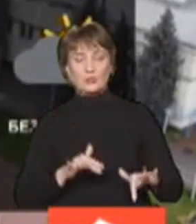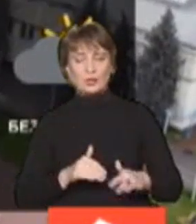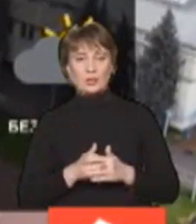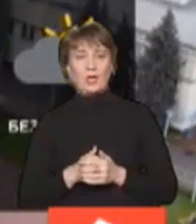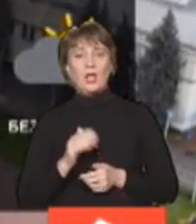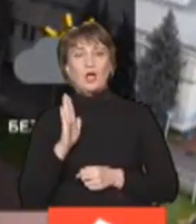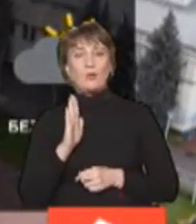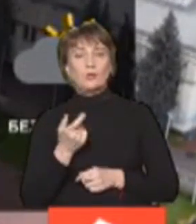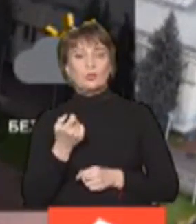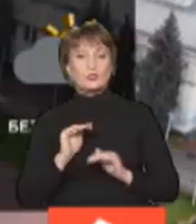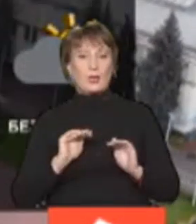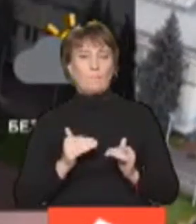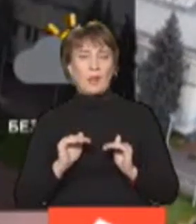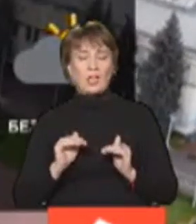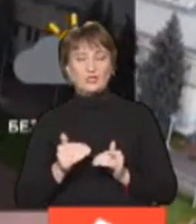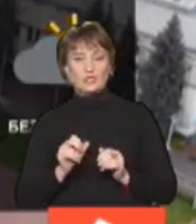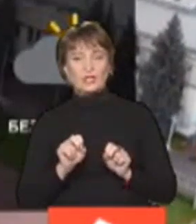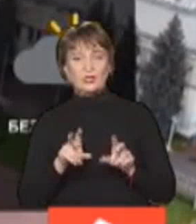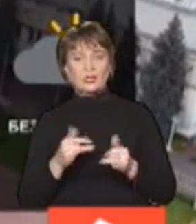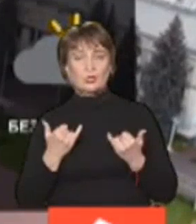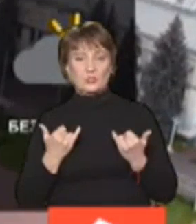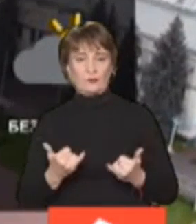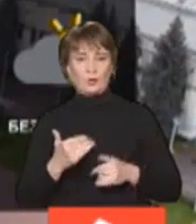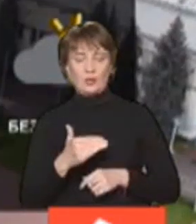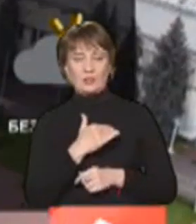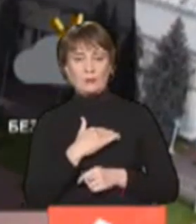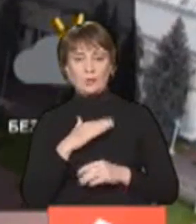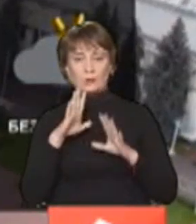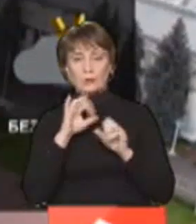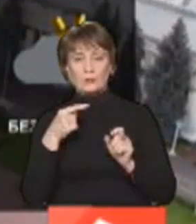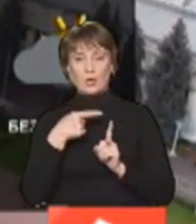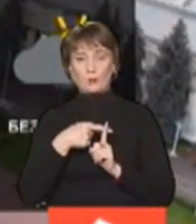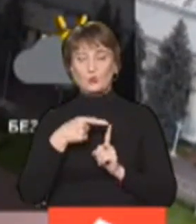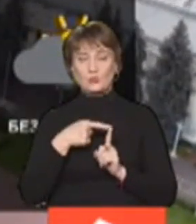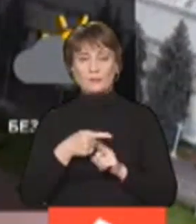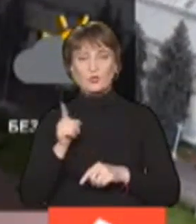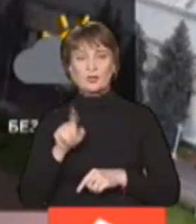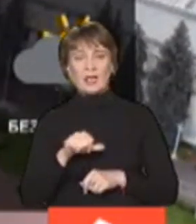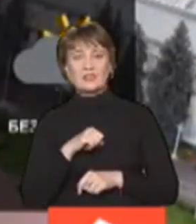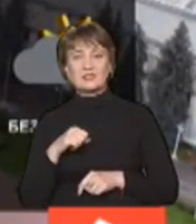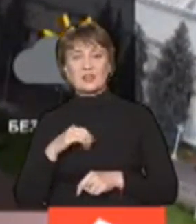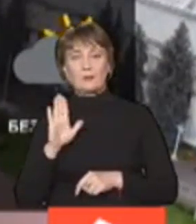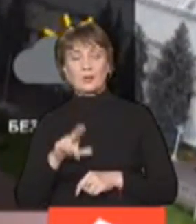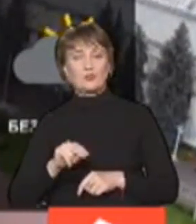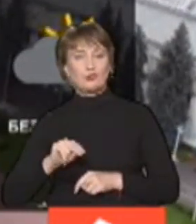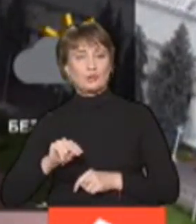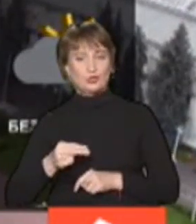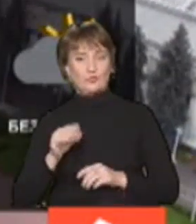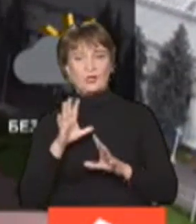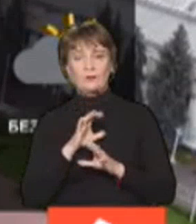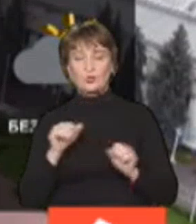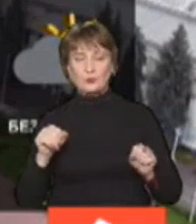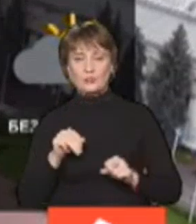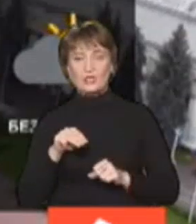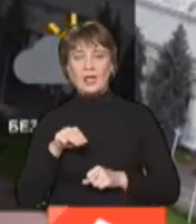він навіть буде трошки менше, ніж сьогодні. Температура нічна ще плюсова. Так само плюсова температура ще в четвер вночі